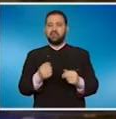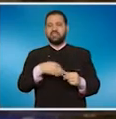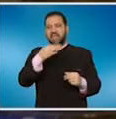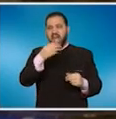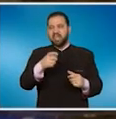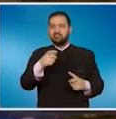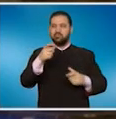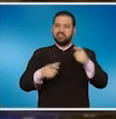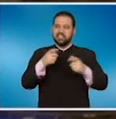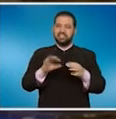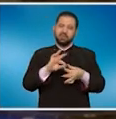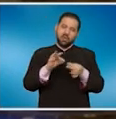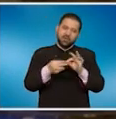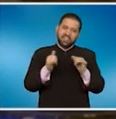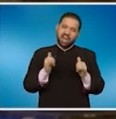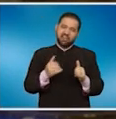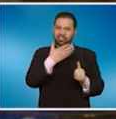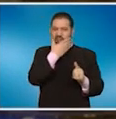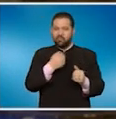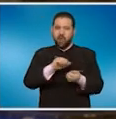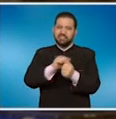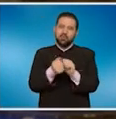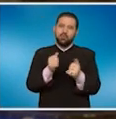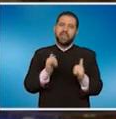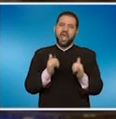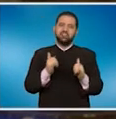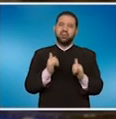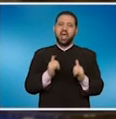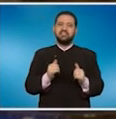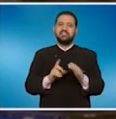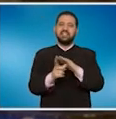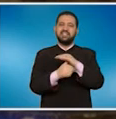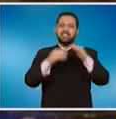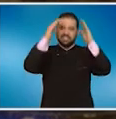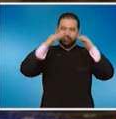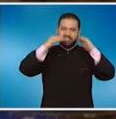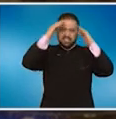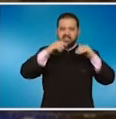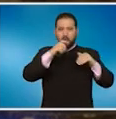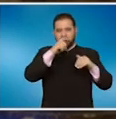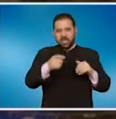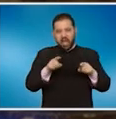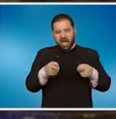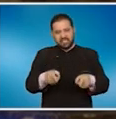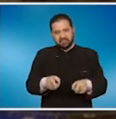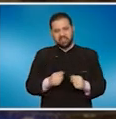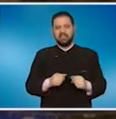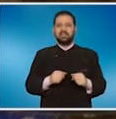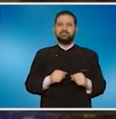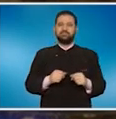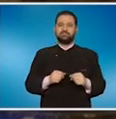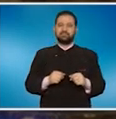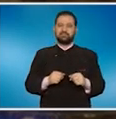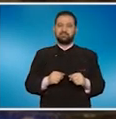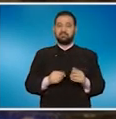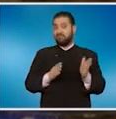ne-ați tâlcuit acest text, că ne-ați vorbit despre lupta aceasta din ziua cea rea, din ziua ispitirii,